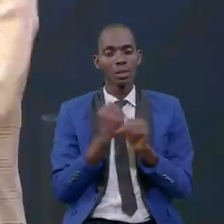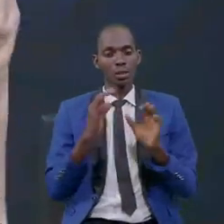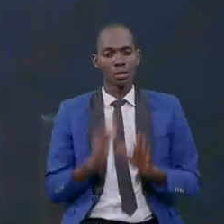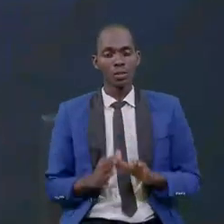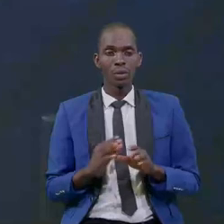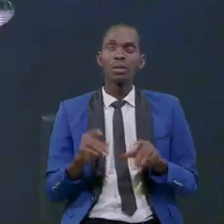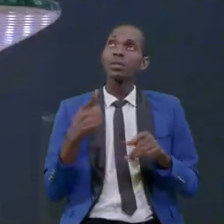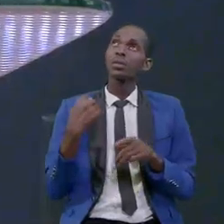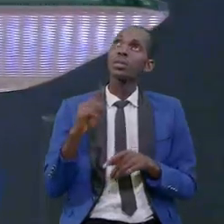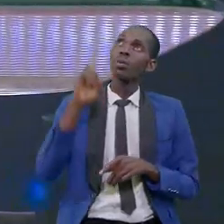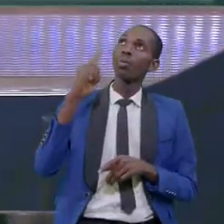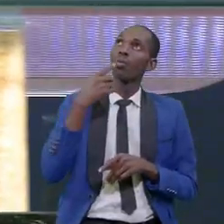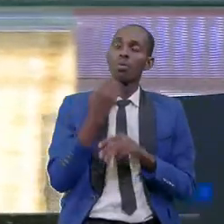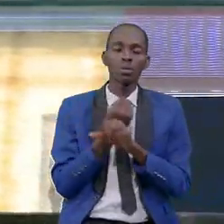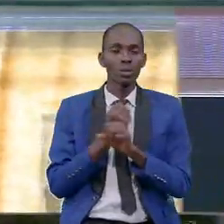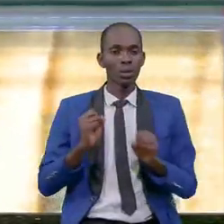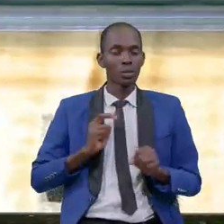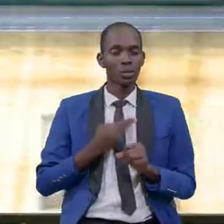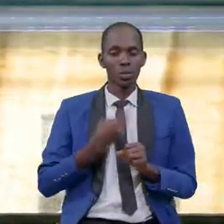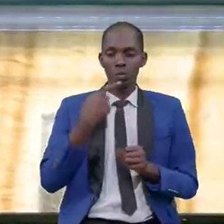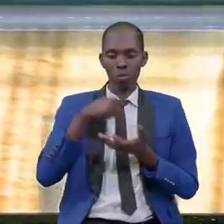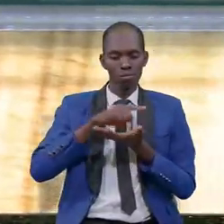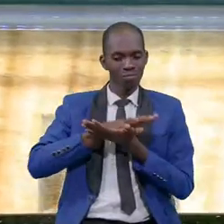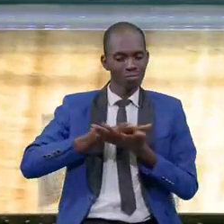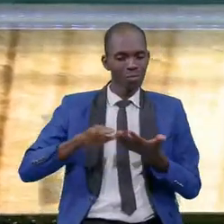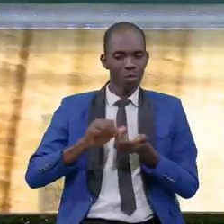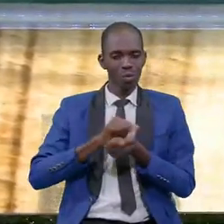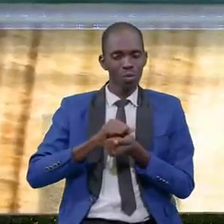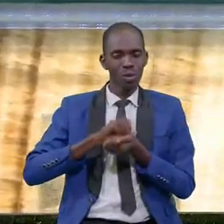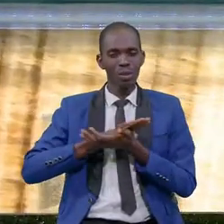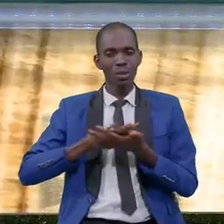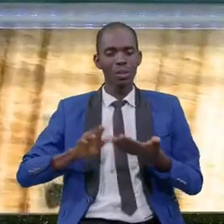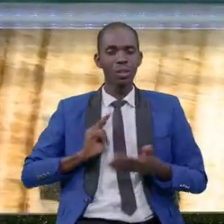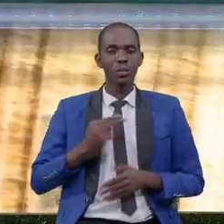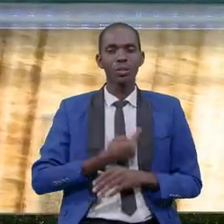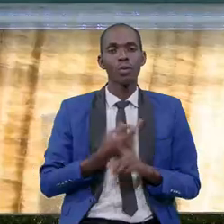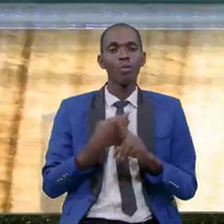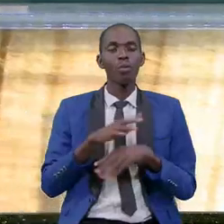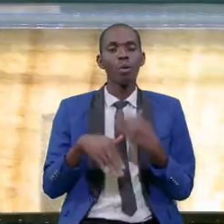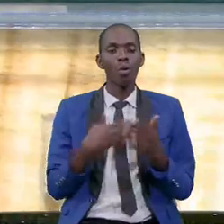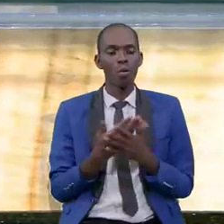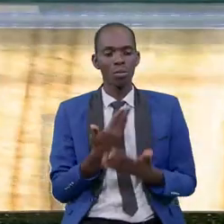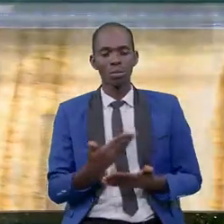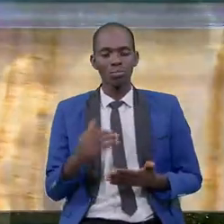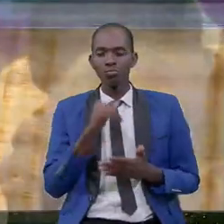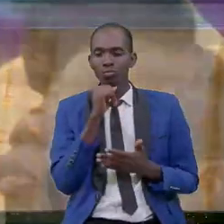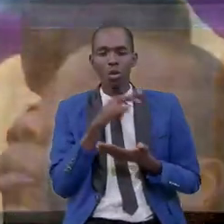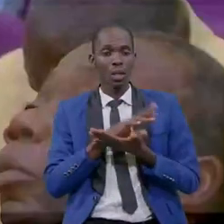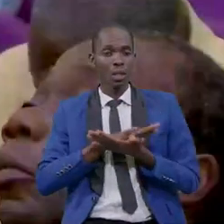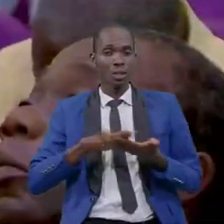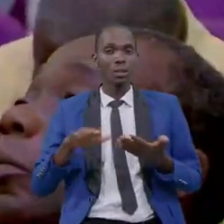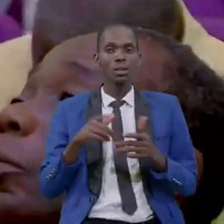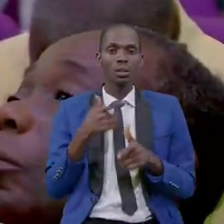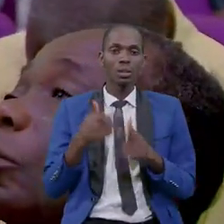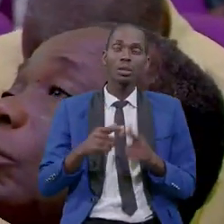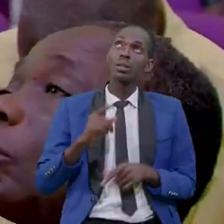celui qui nous purifie, celui qui nous lave, celui qui nous nettoie, de toute injustice,